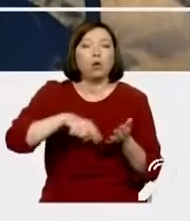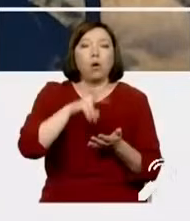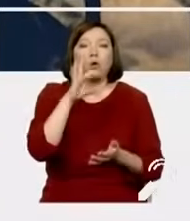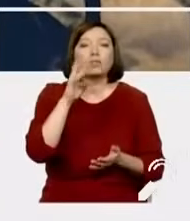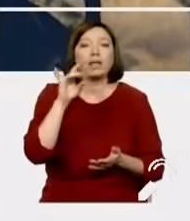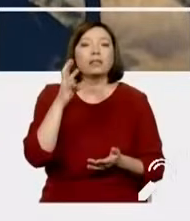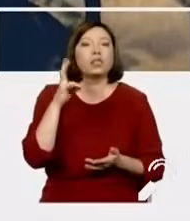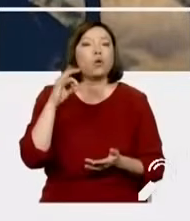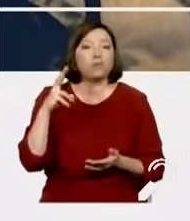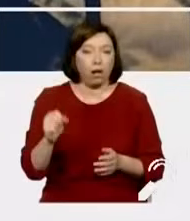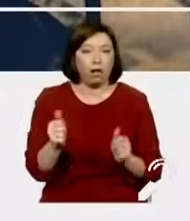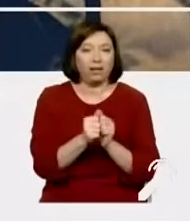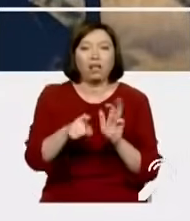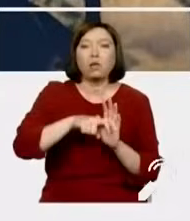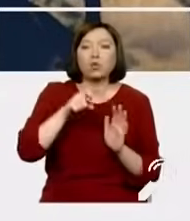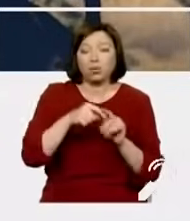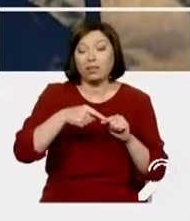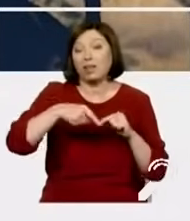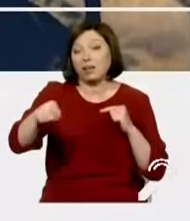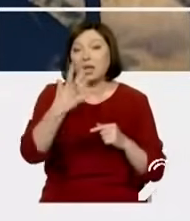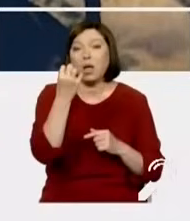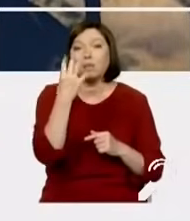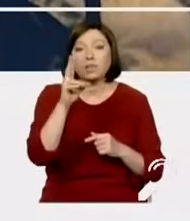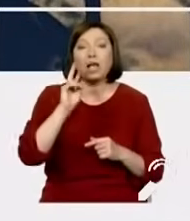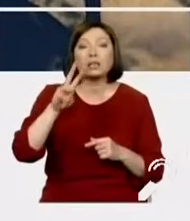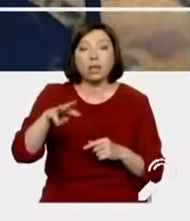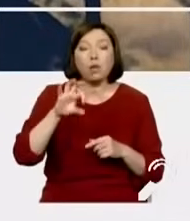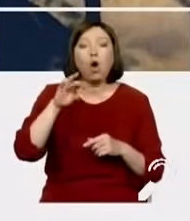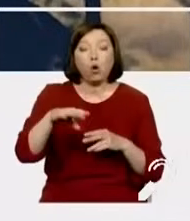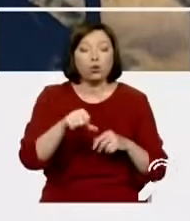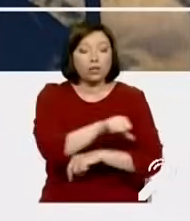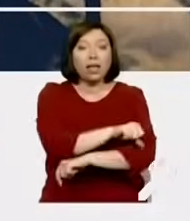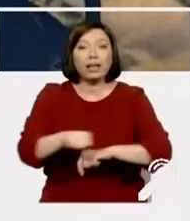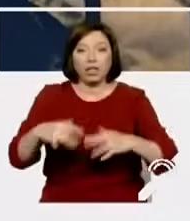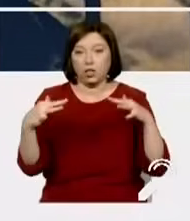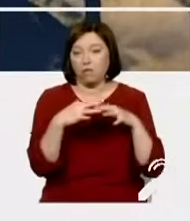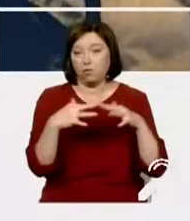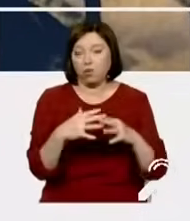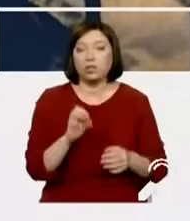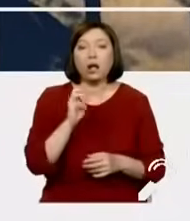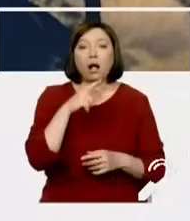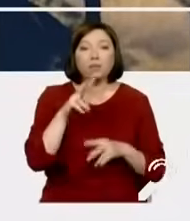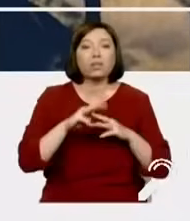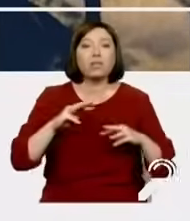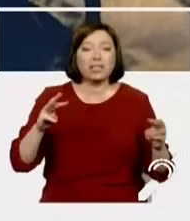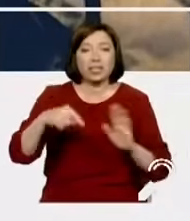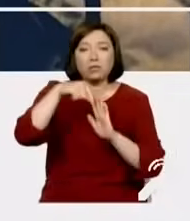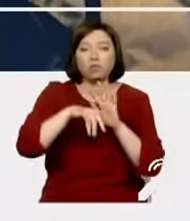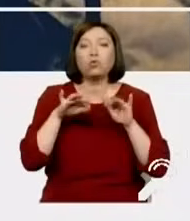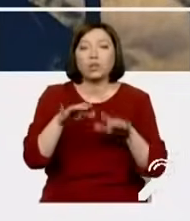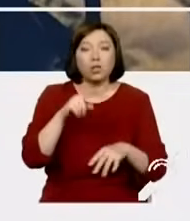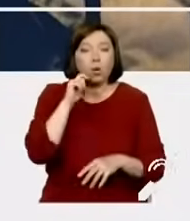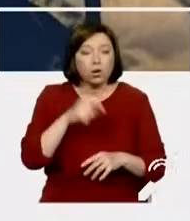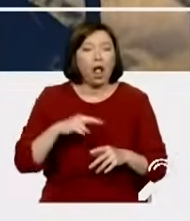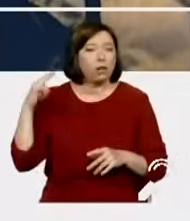Constantinovka din regiunea Donetsk, aflat la o depărtare de 15 km de linia frontului. Potrivit Ministerului Ucrainean de Interne,